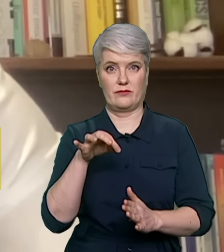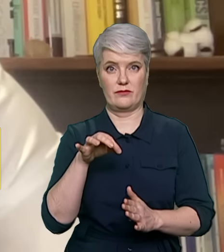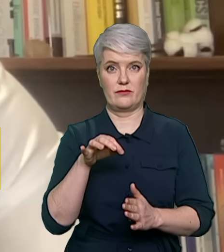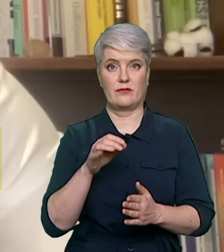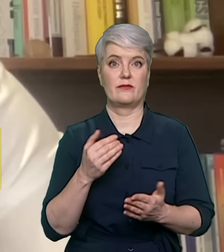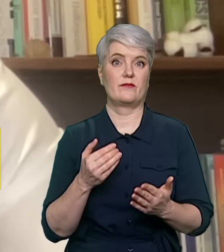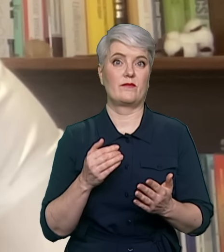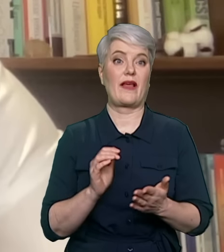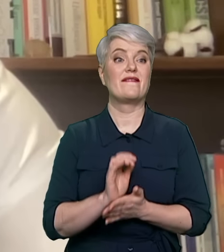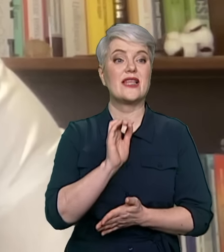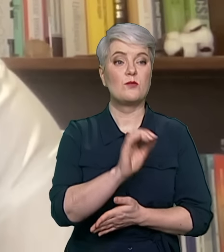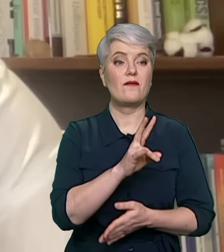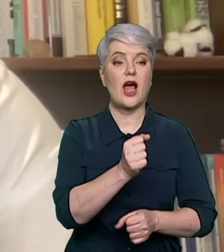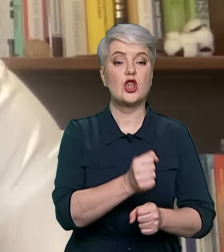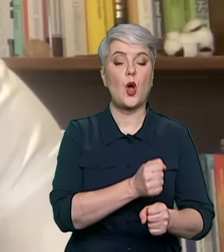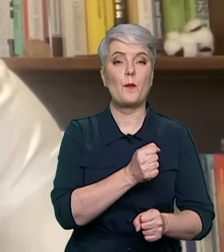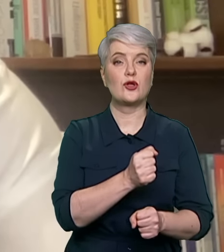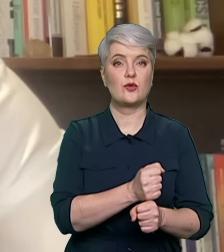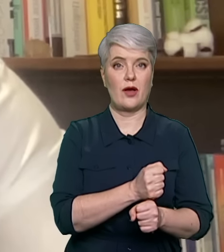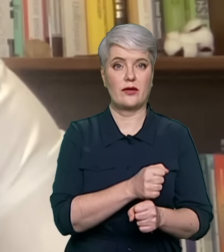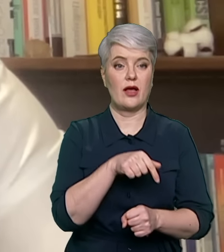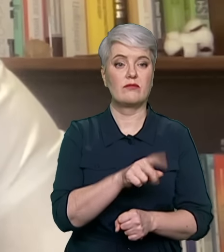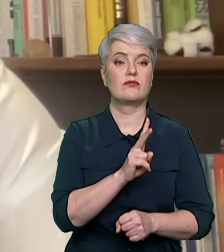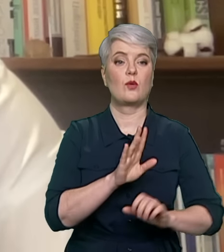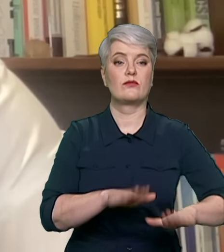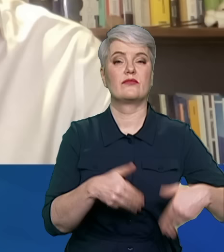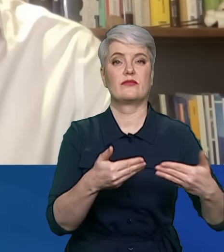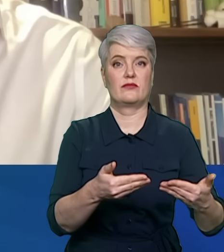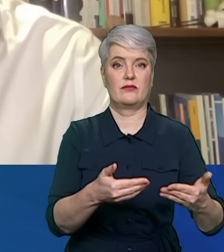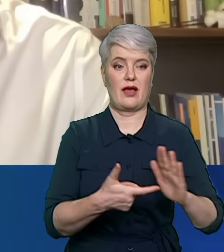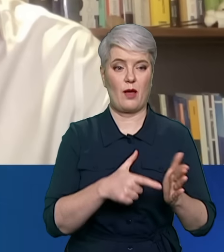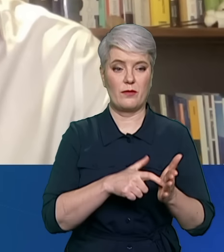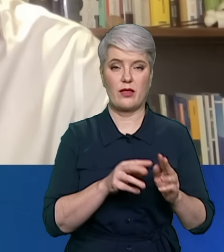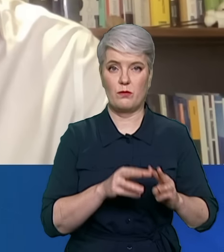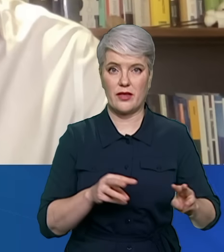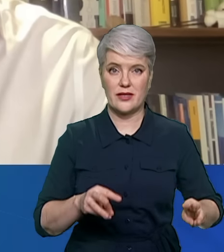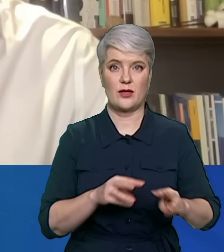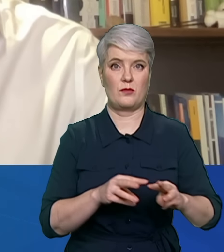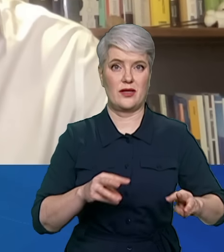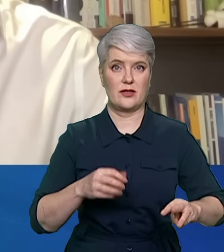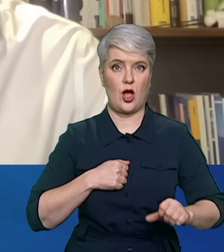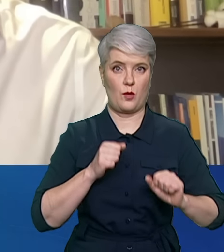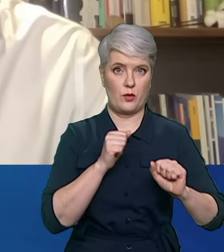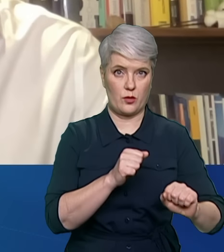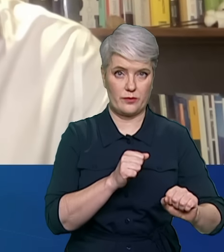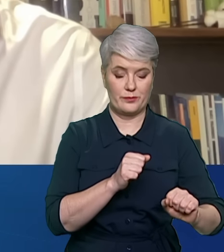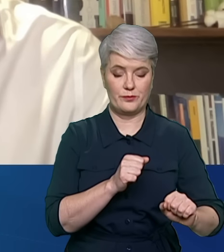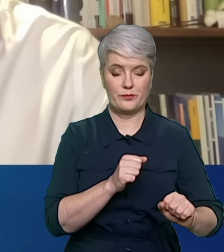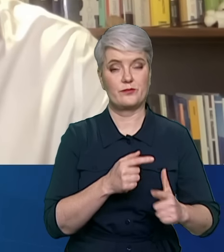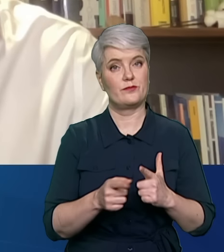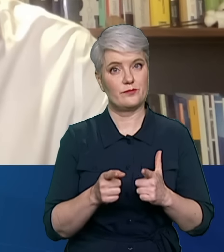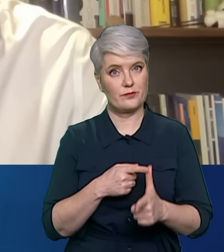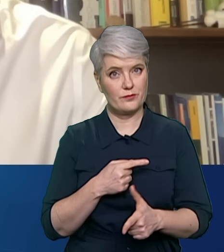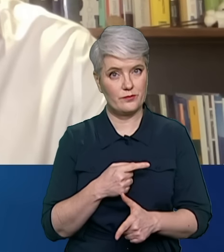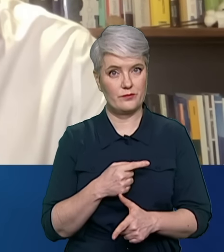доопрацювання суб'єкту законодавчої ініціативи, тобто Кабінету міністрів і Міністерства оборони. Або, якщо і це